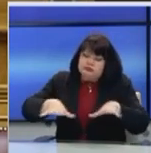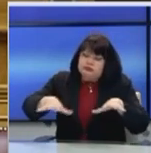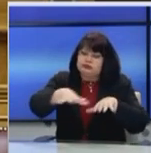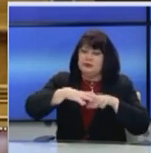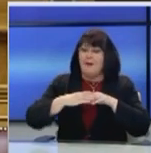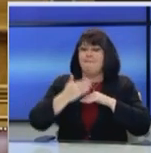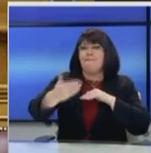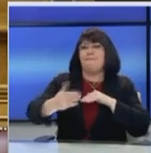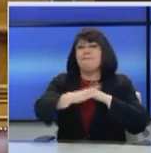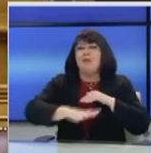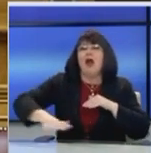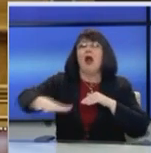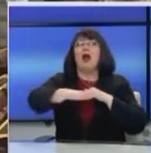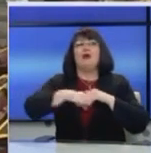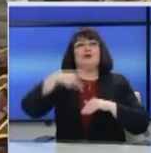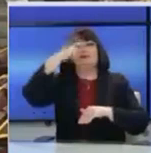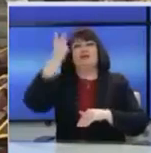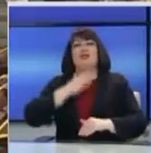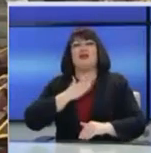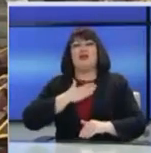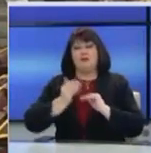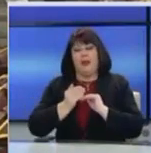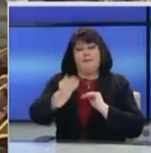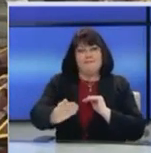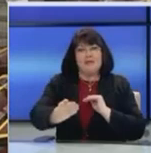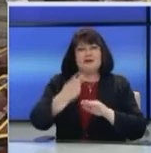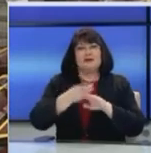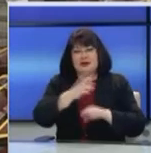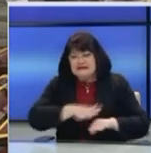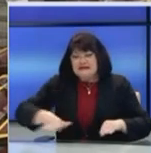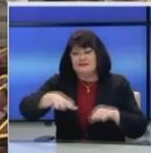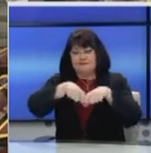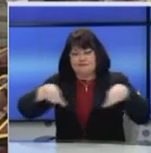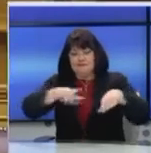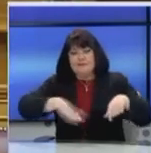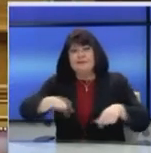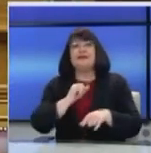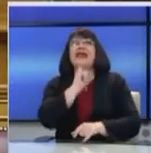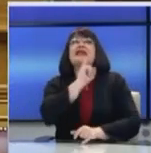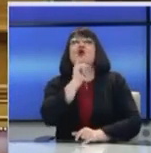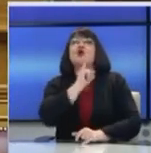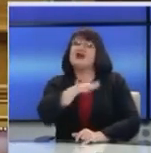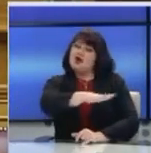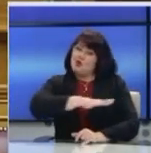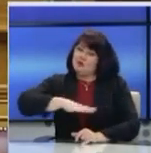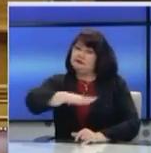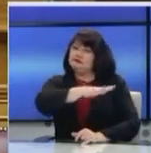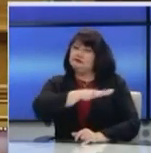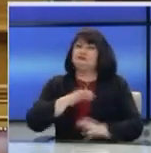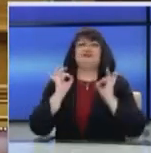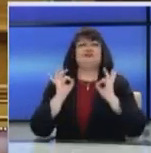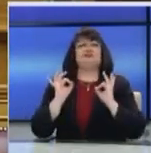Ασκεί το δικαίωμά της για επέκταση των χωρικών υδάτων στο Ιόνιο και υπό